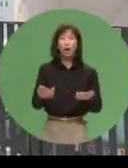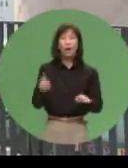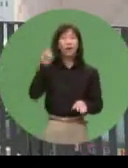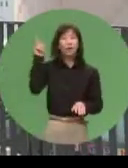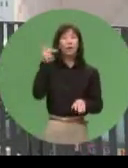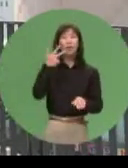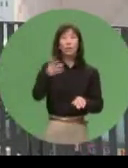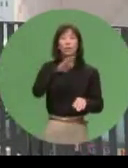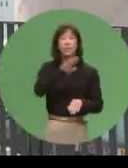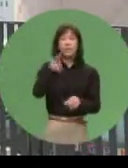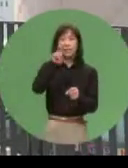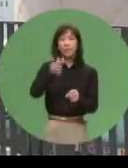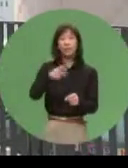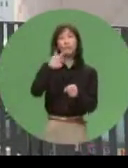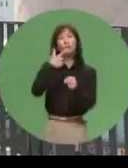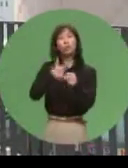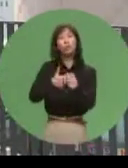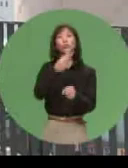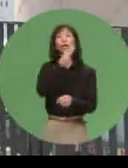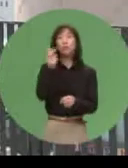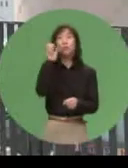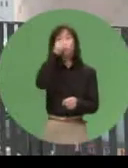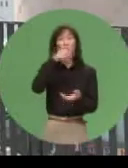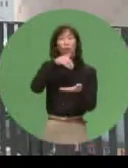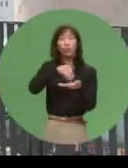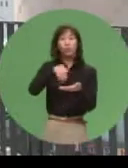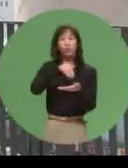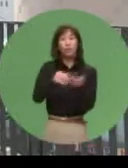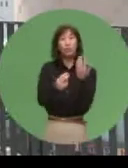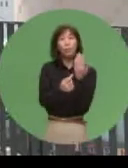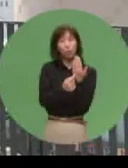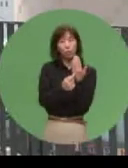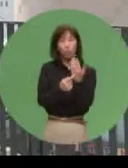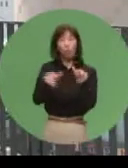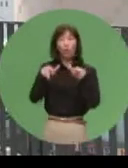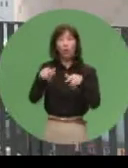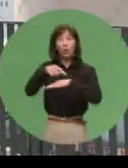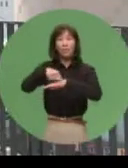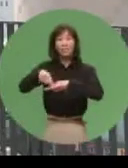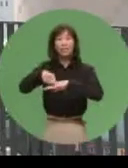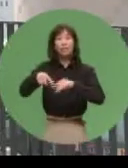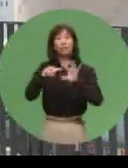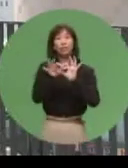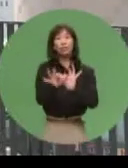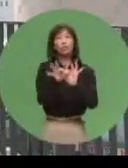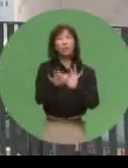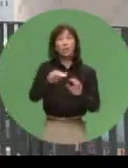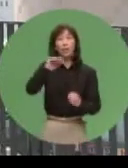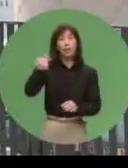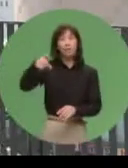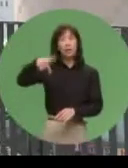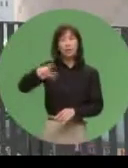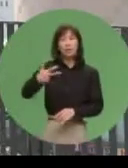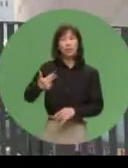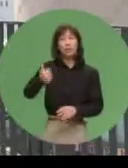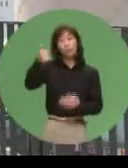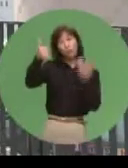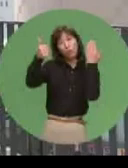駒市の平成26年度予算のポイントや施策について山下市長にお話を伺います